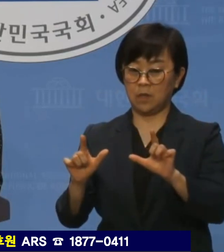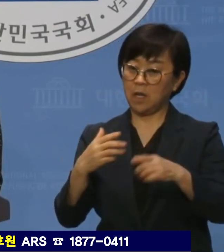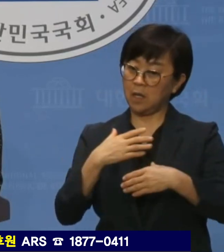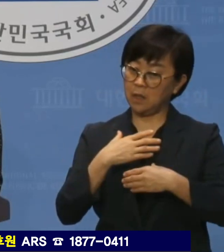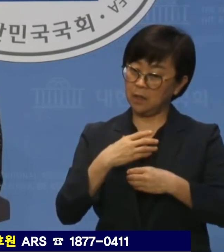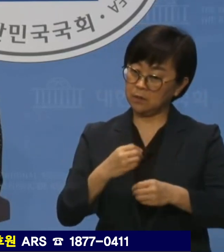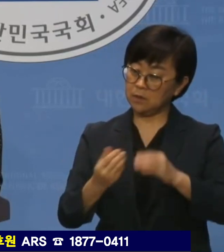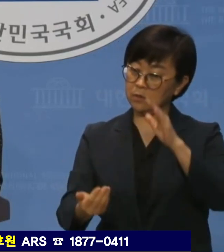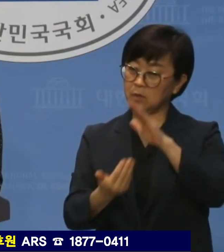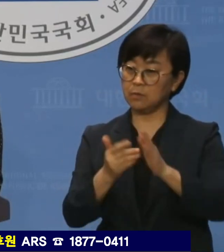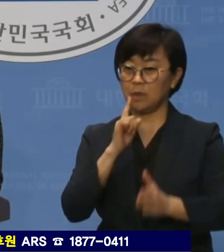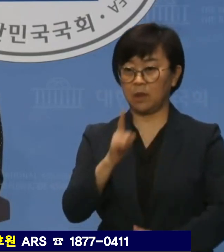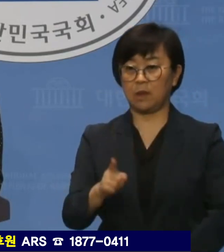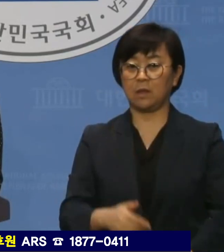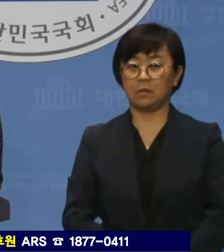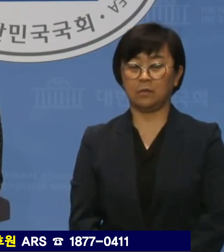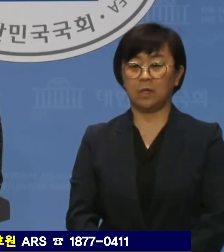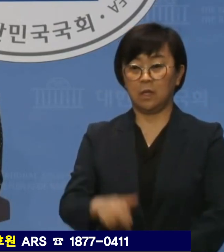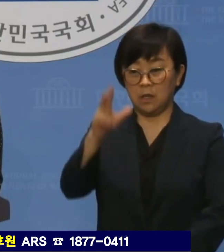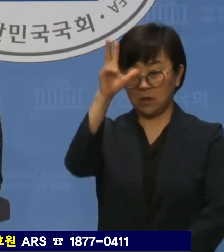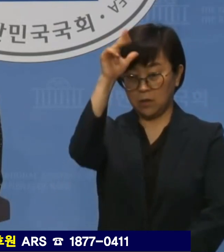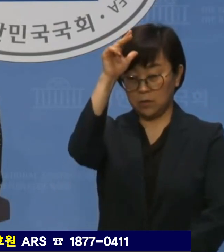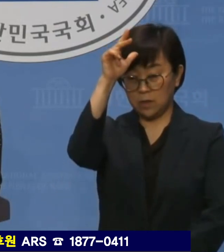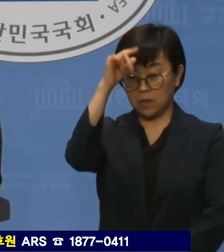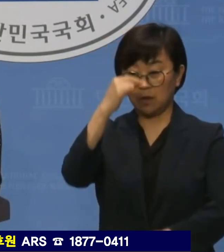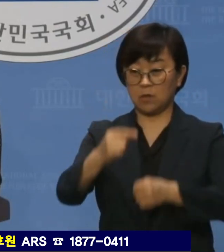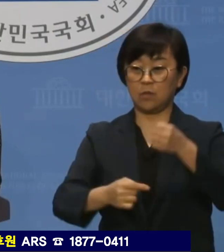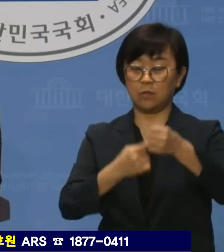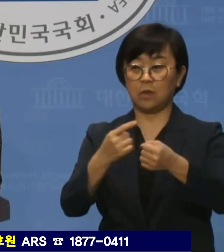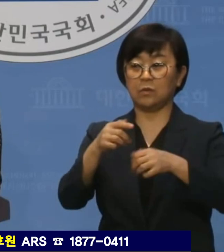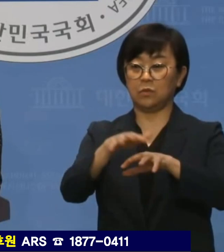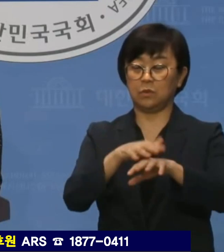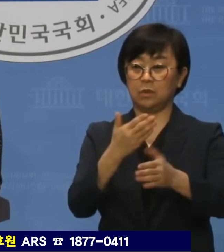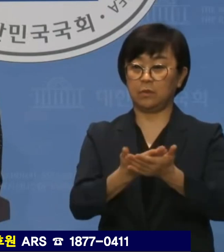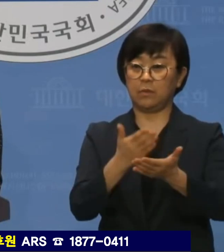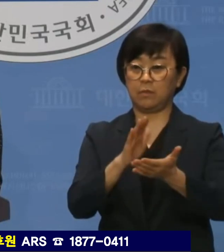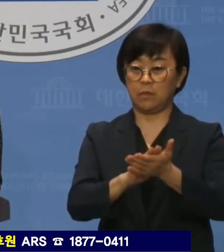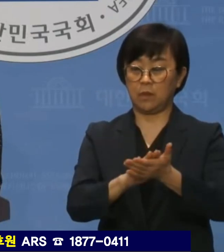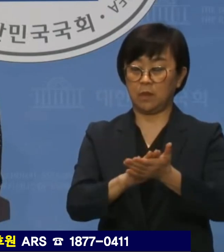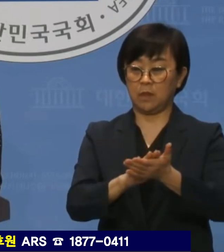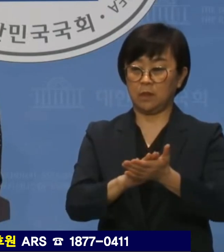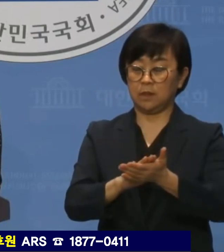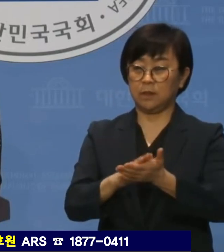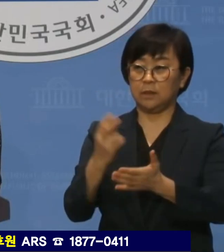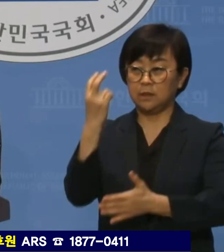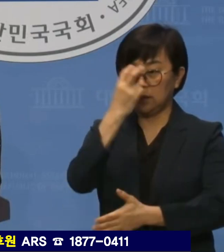이루겠다는 말입니까? 경찰이 연내 조직개편을 통해